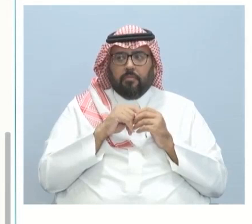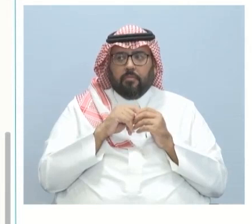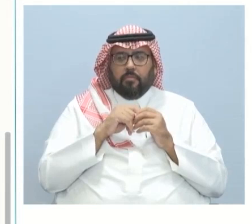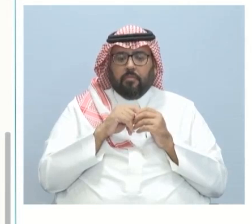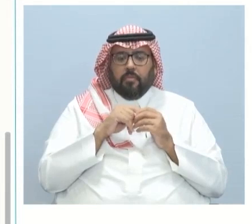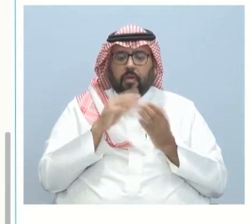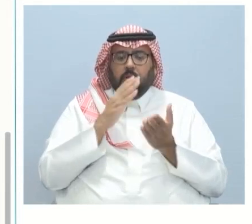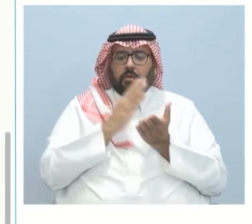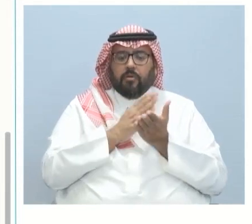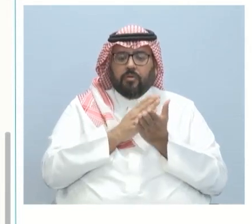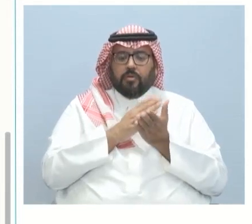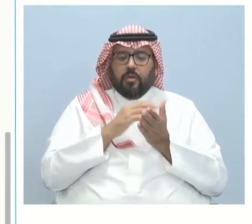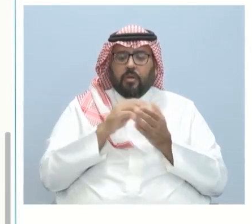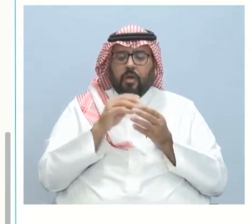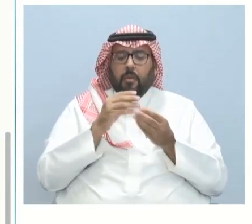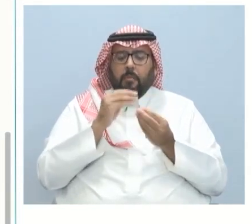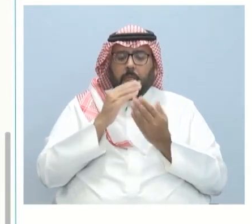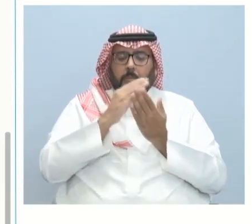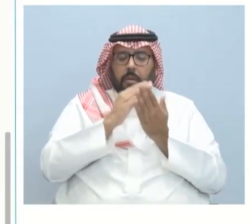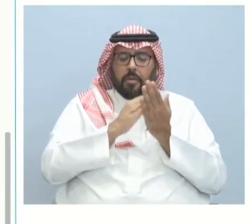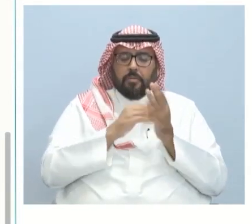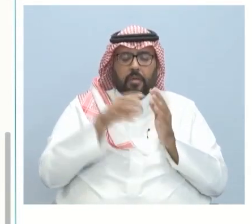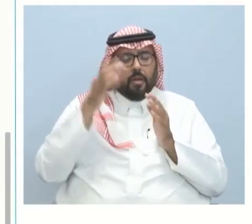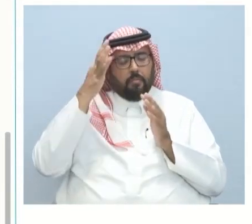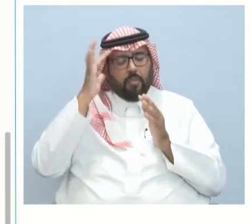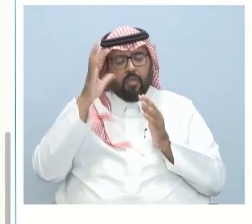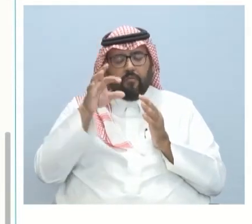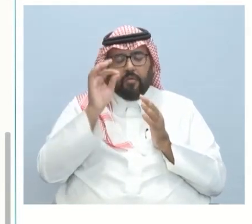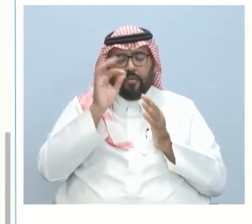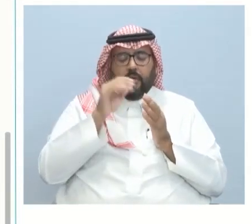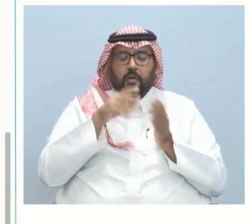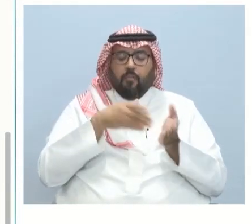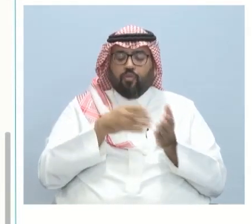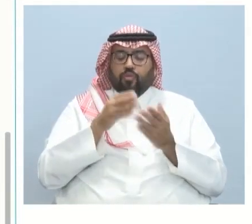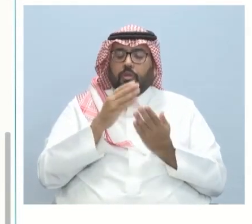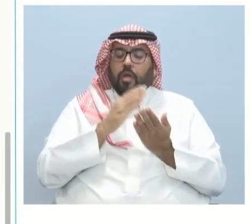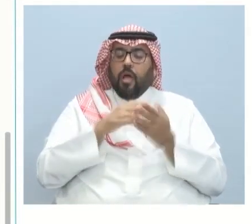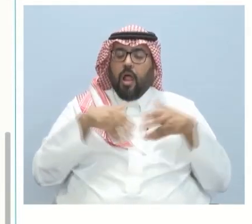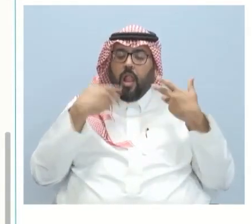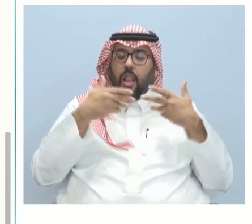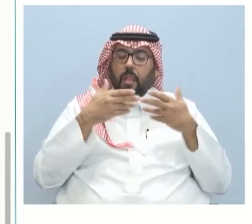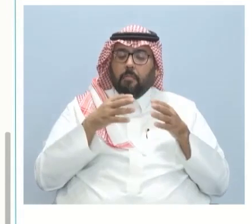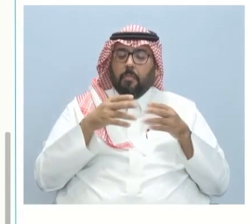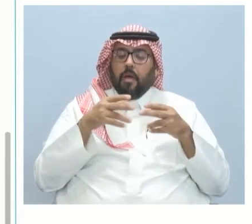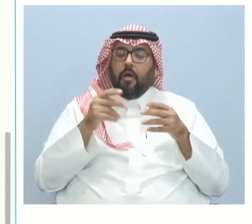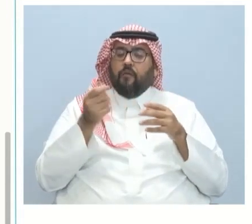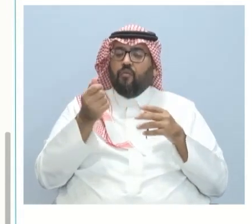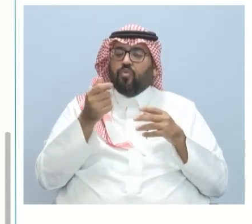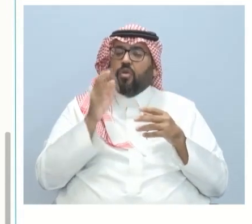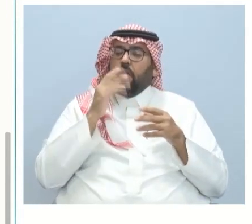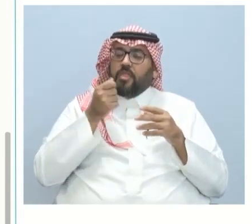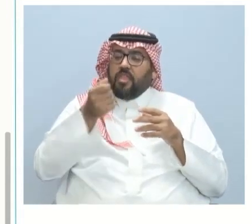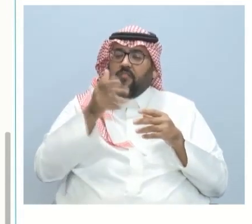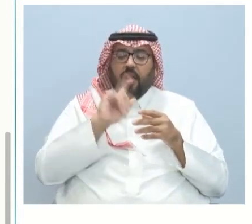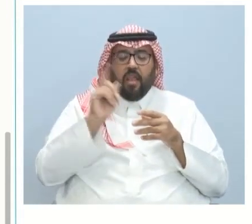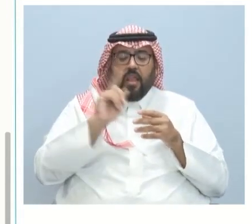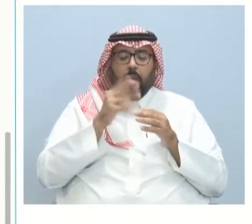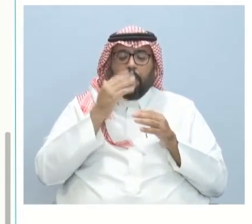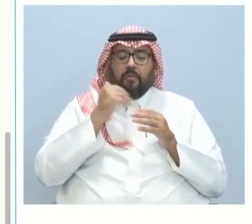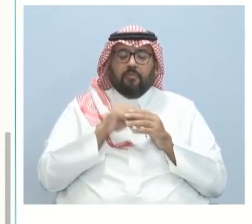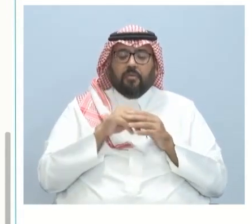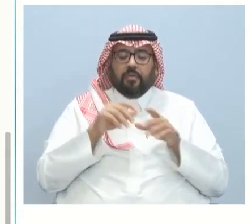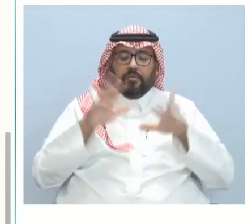رخص برمجيه تستطيع اختيار الملاعب المتوفره بشكل مجاني في بيئه فيكس كود في ار وهذه